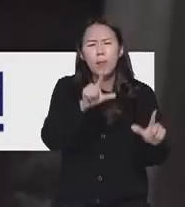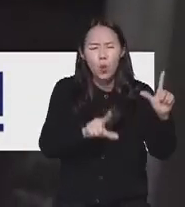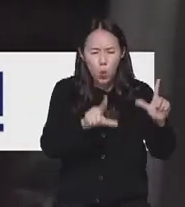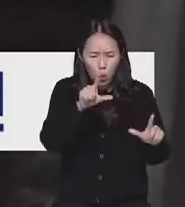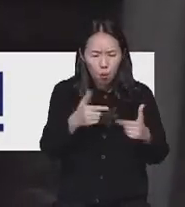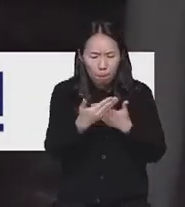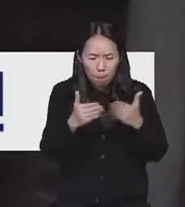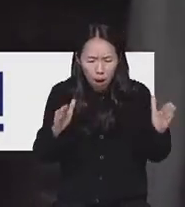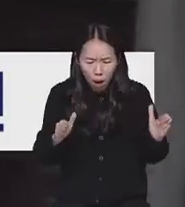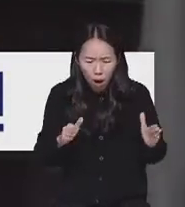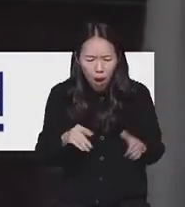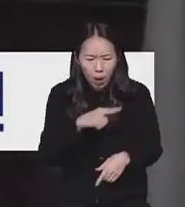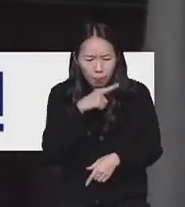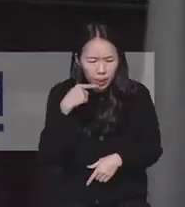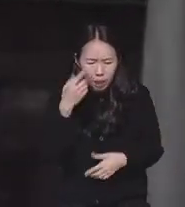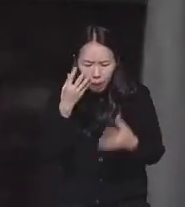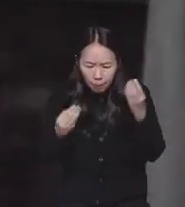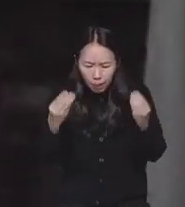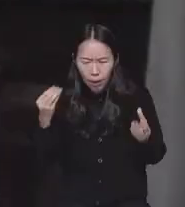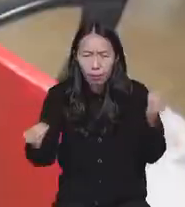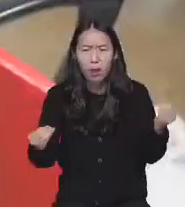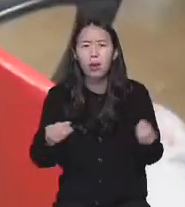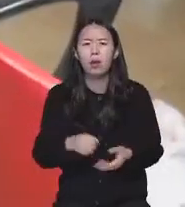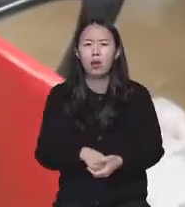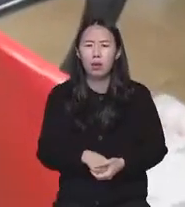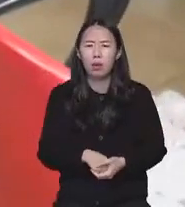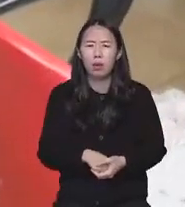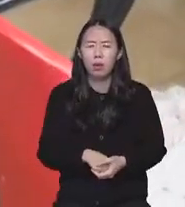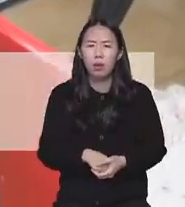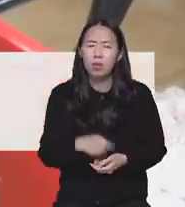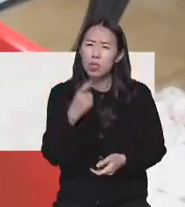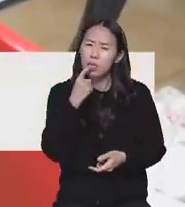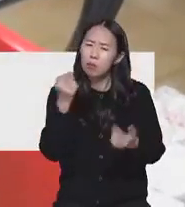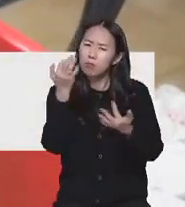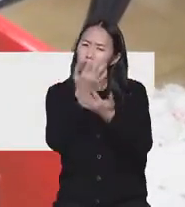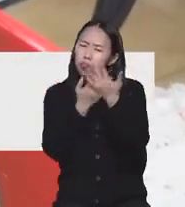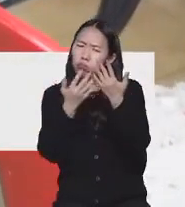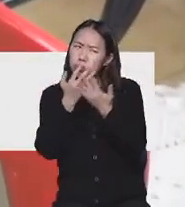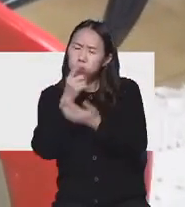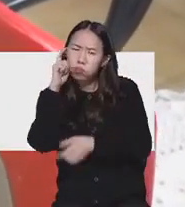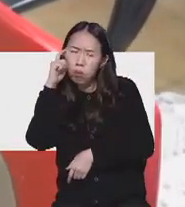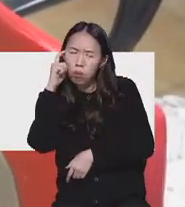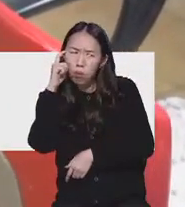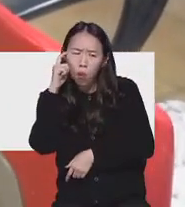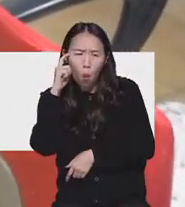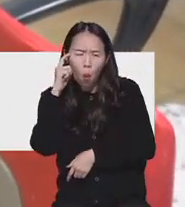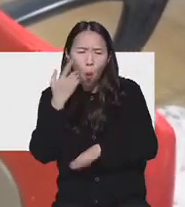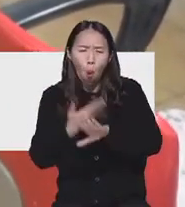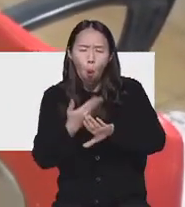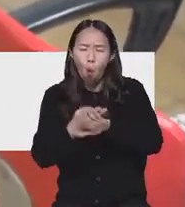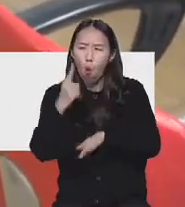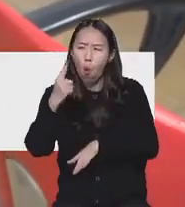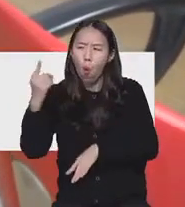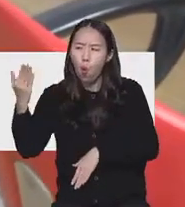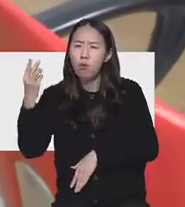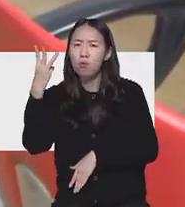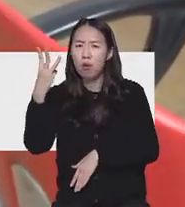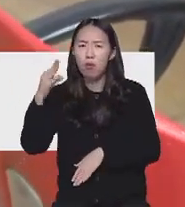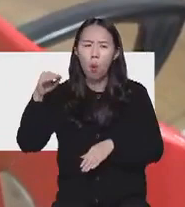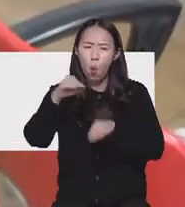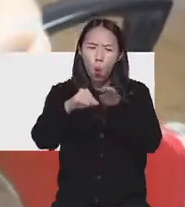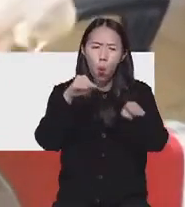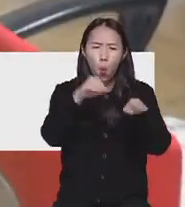안 곳곳에서 핏자국이 발견됐습니다. 안개가 끼었나 보다 했는데 나중에 보니까 소방차가 세 대가